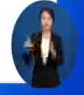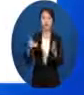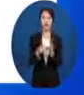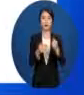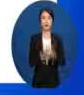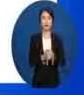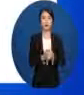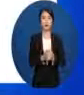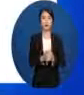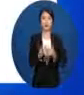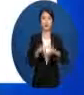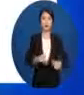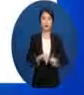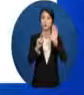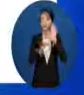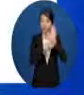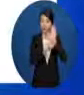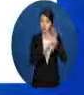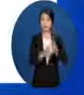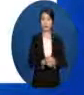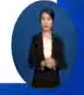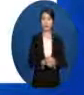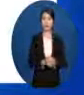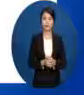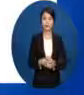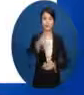주식회사 율산개발에서 경비원을 모집합니다.